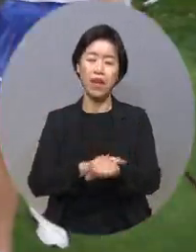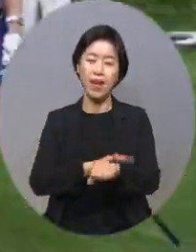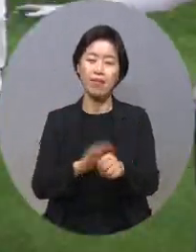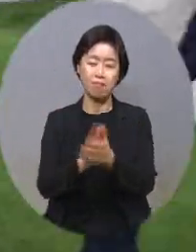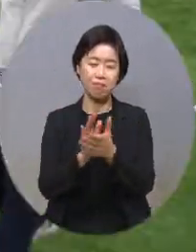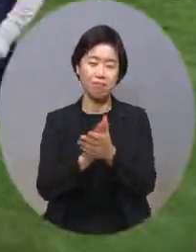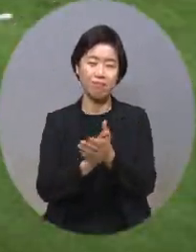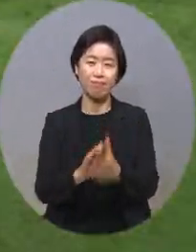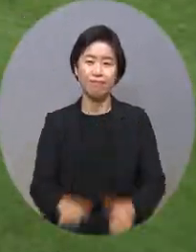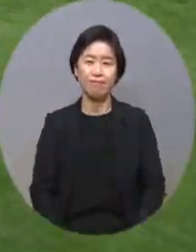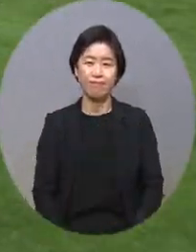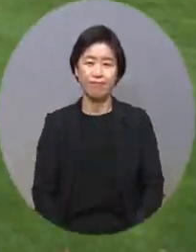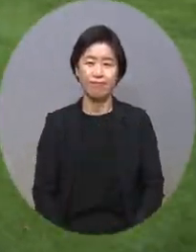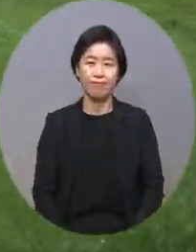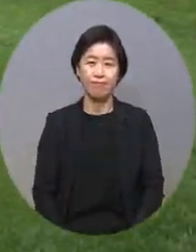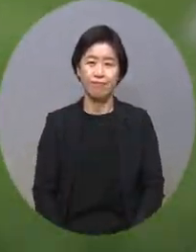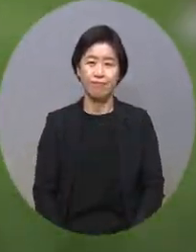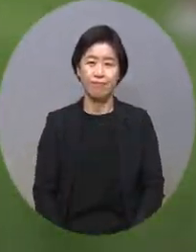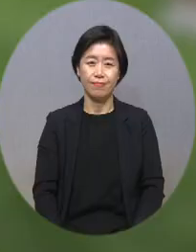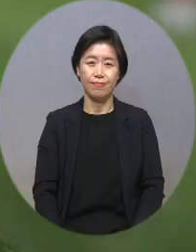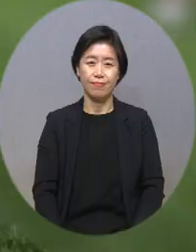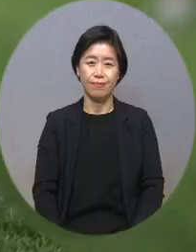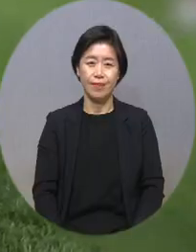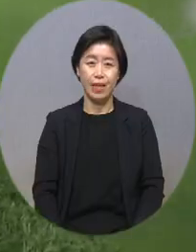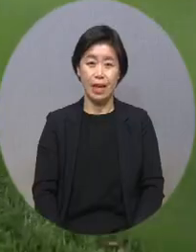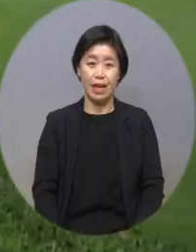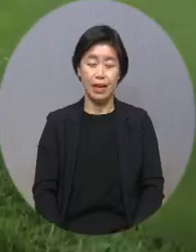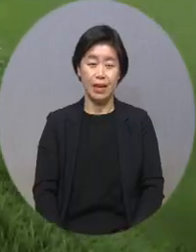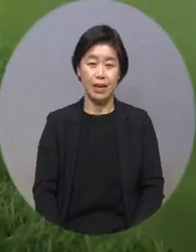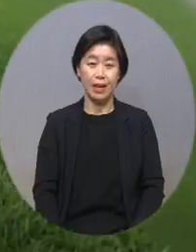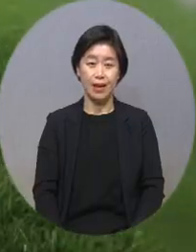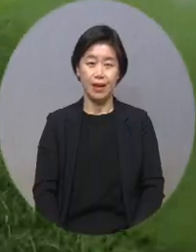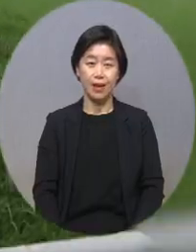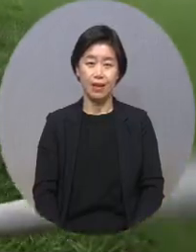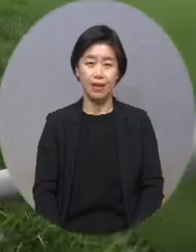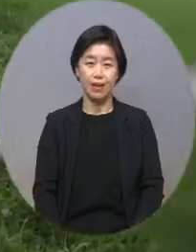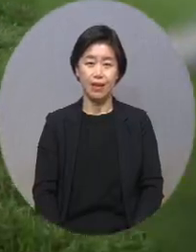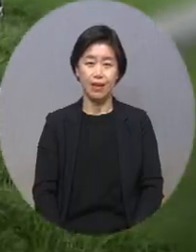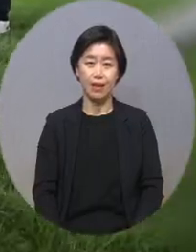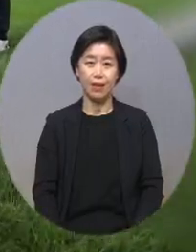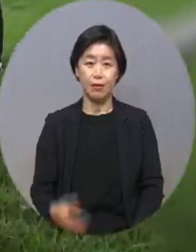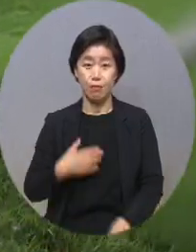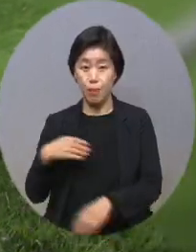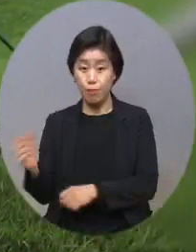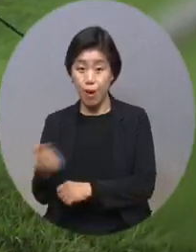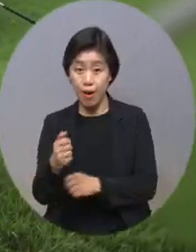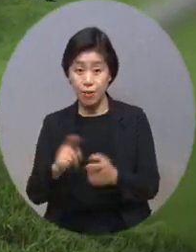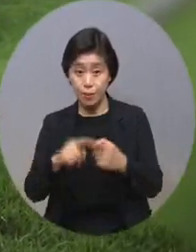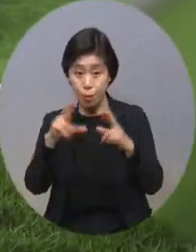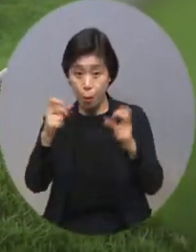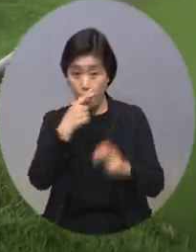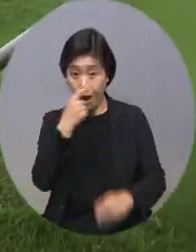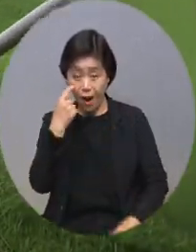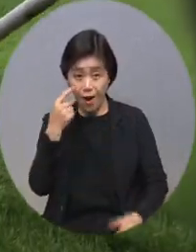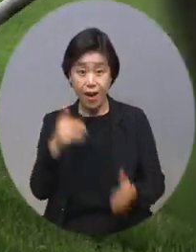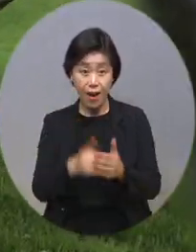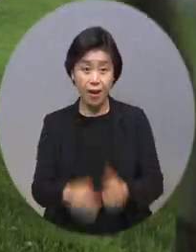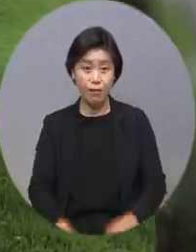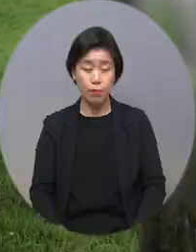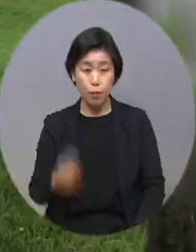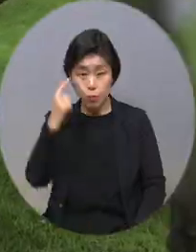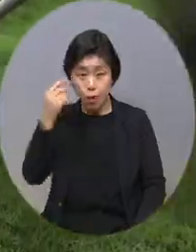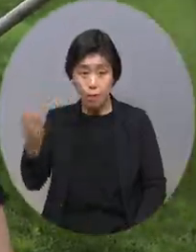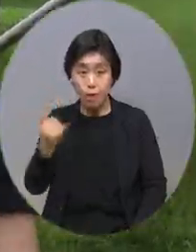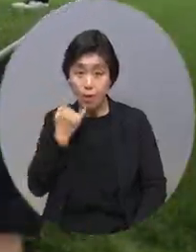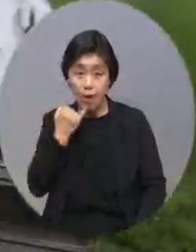캐디님. 네. 슬라이스 아니 에이밍이 우측이죠? 이게 뭐라고 이렇게 한샷한샷 떨리는 거예요? 물어볼 수도 아니 물어봐도 돼. 그래? 그래도